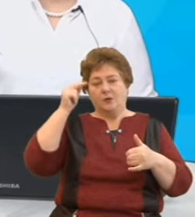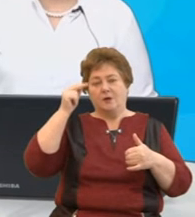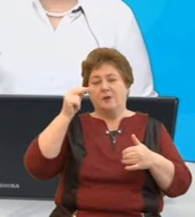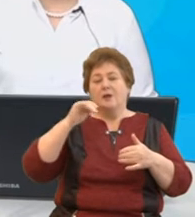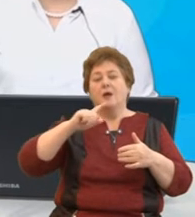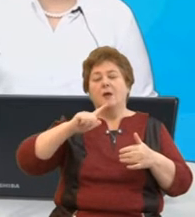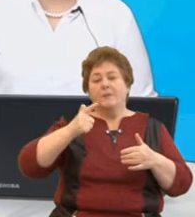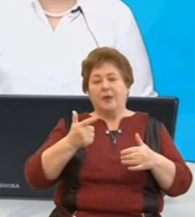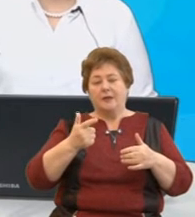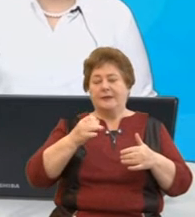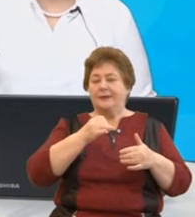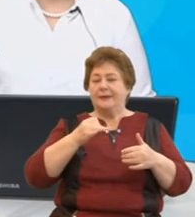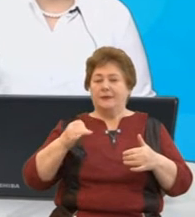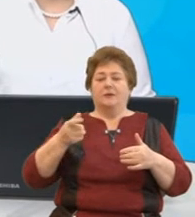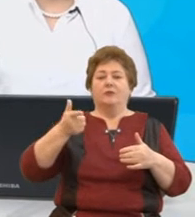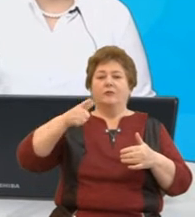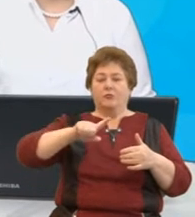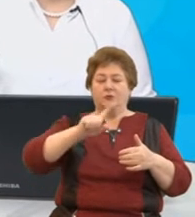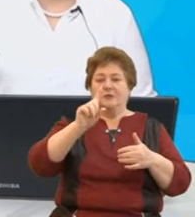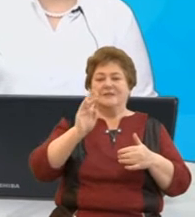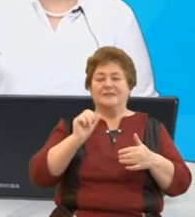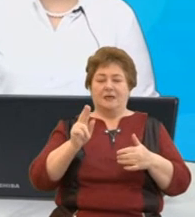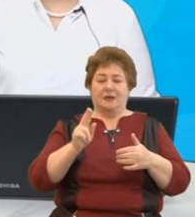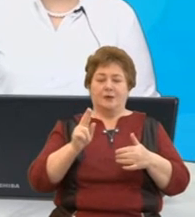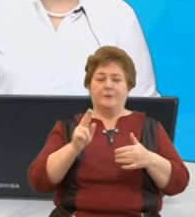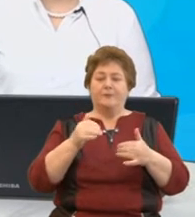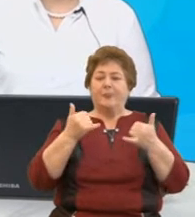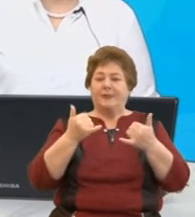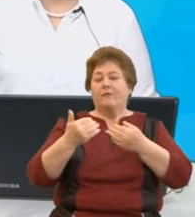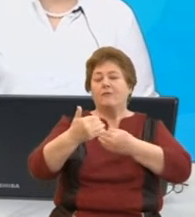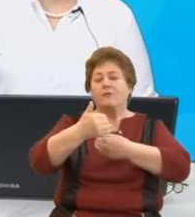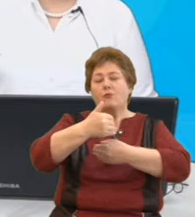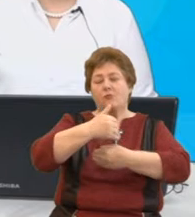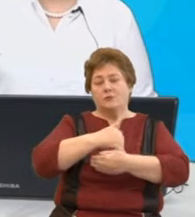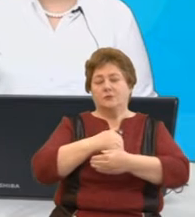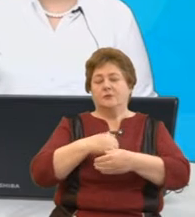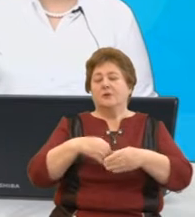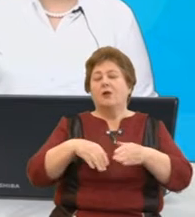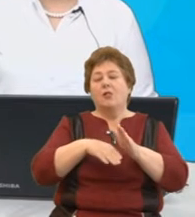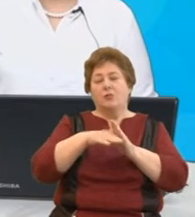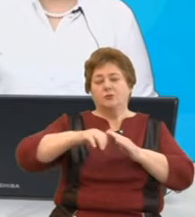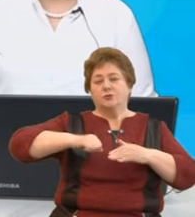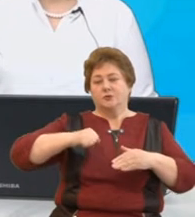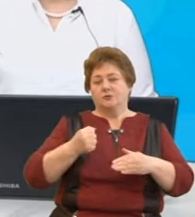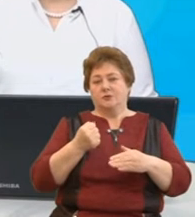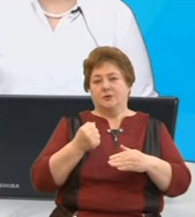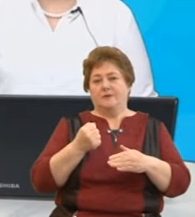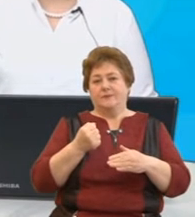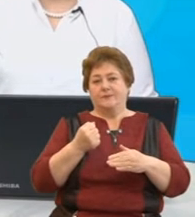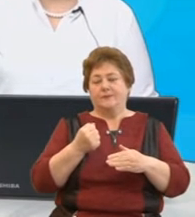мягкий и твердый знаки они сегодня к нам пришли как самое лучшие друзья а